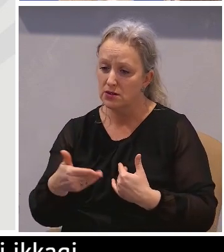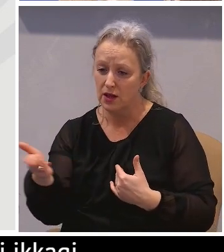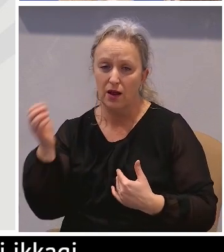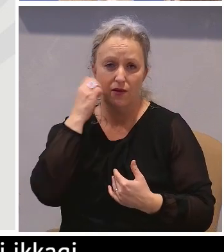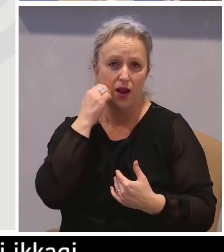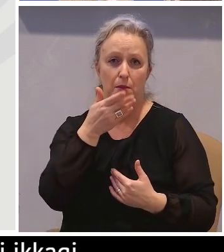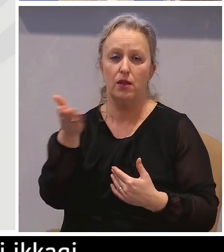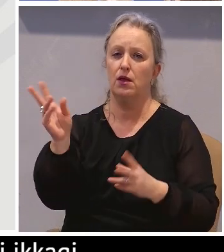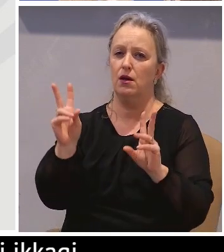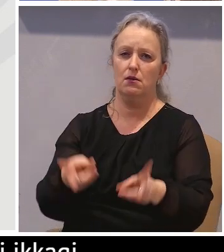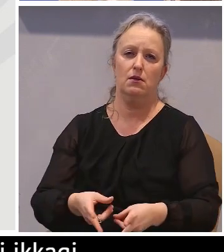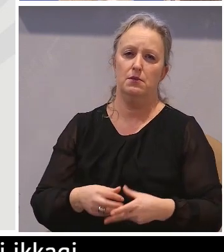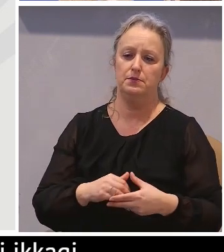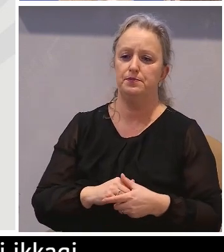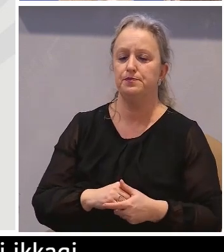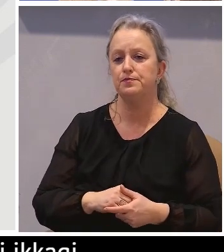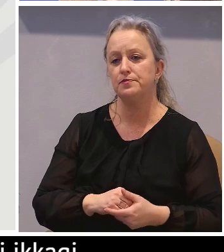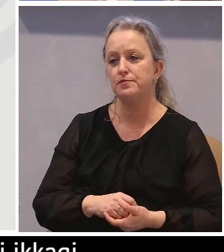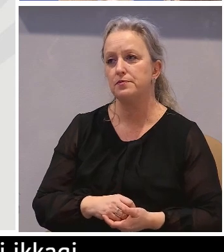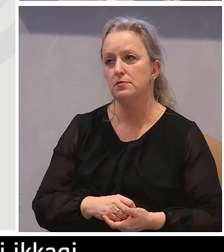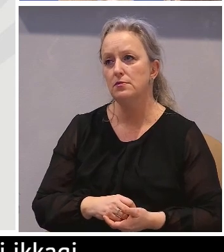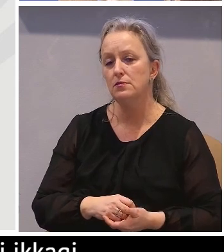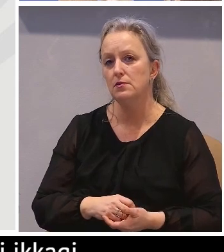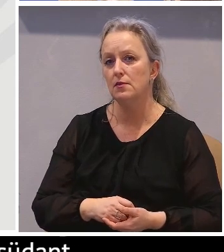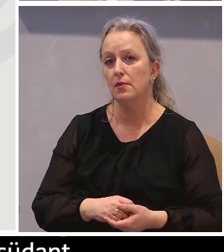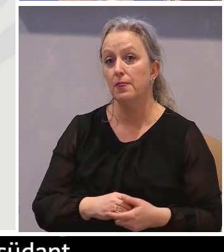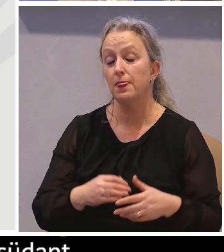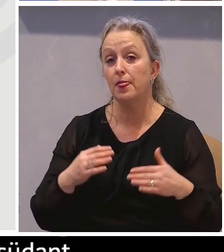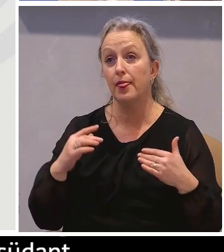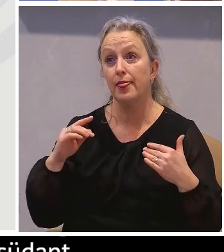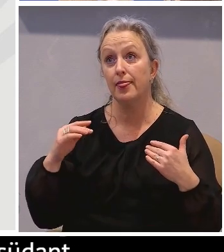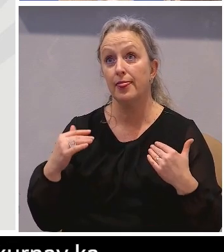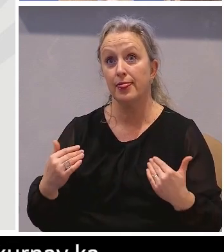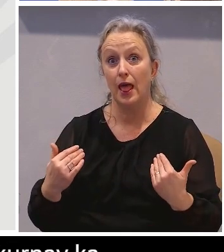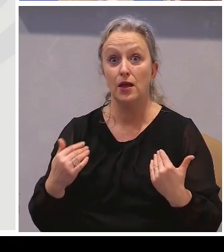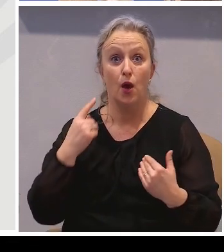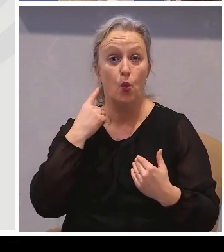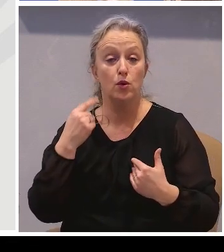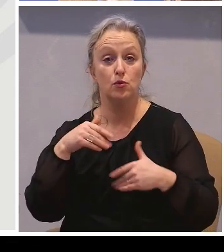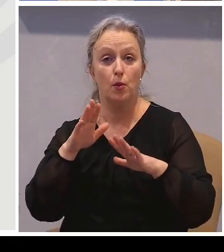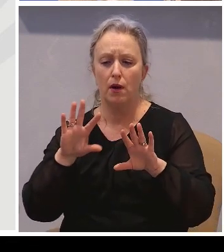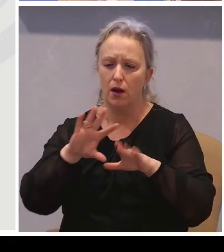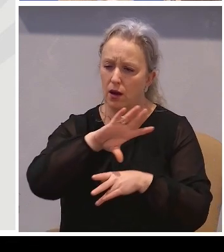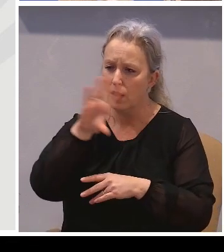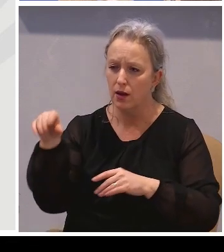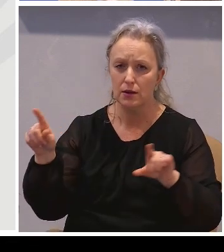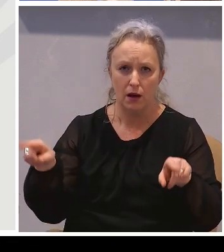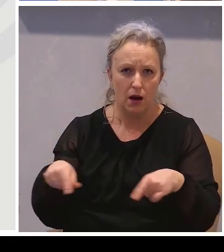the haavad. disease, but to have a thorough Ja no test nagu me täna every päeva week esimesest ettekandest kuulsime, et kõik takes see toll on arendus, children eriti and geeniravi ja